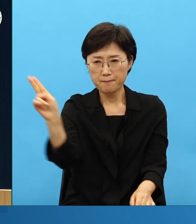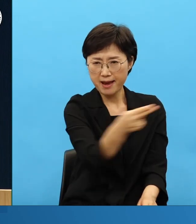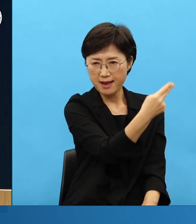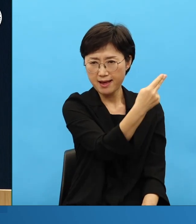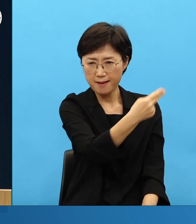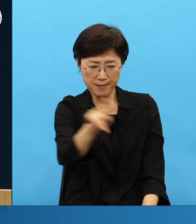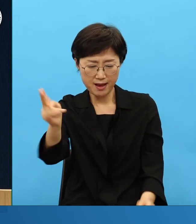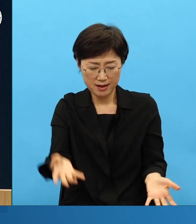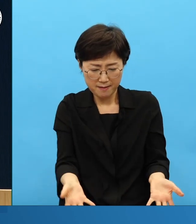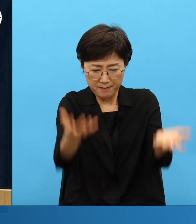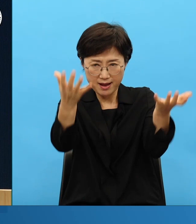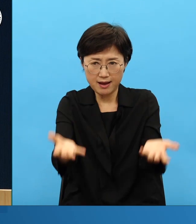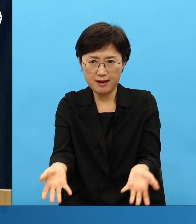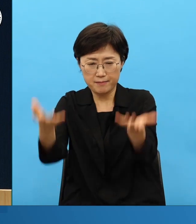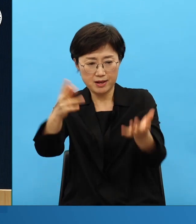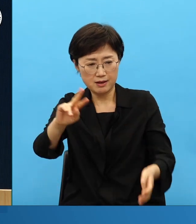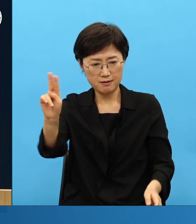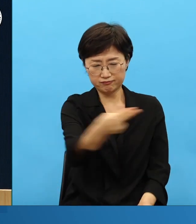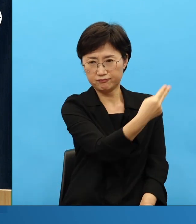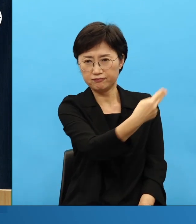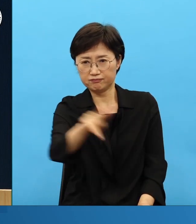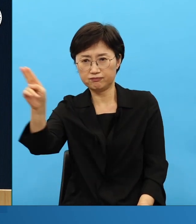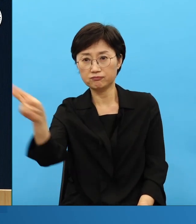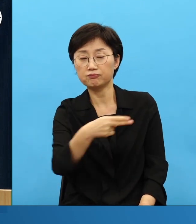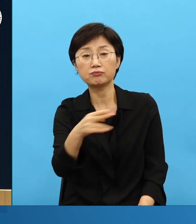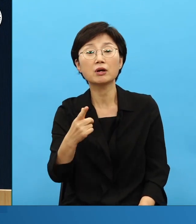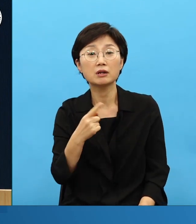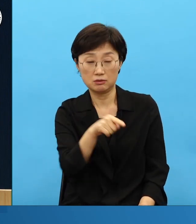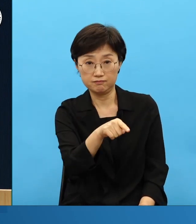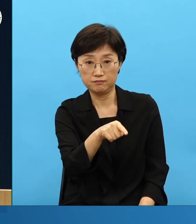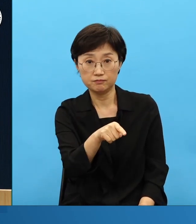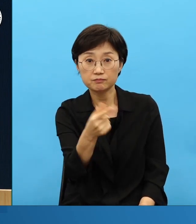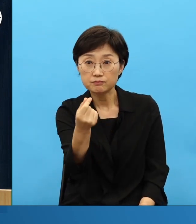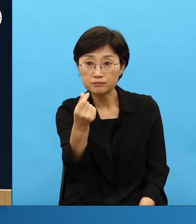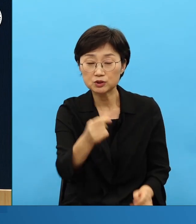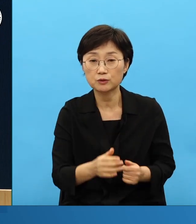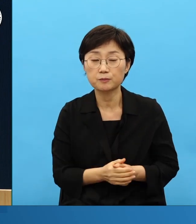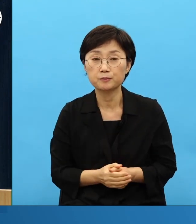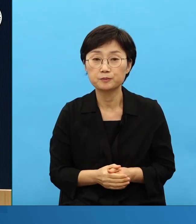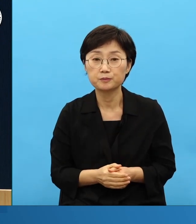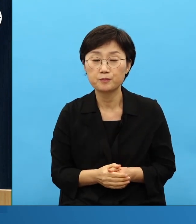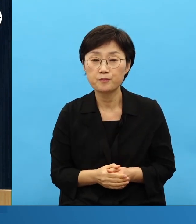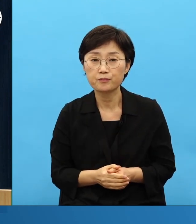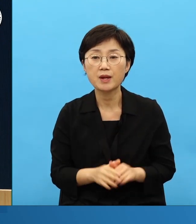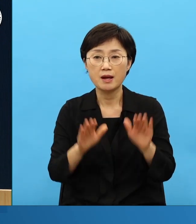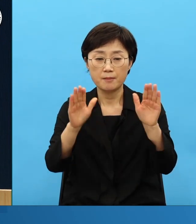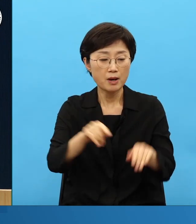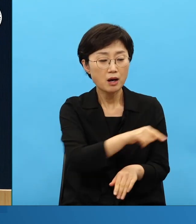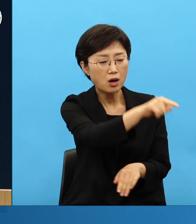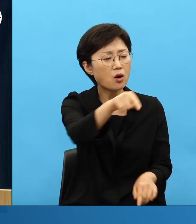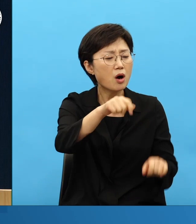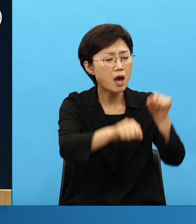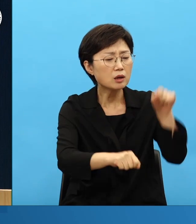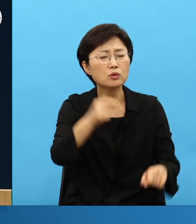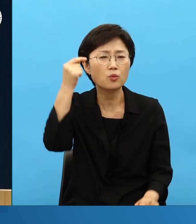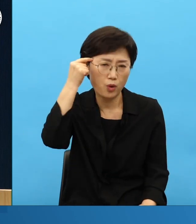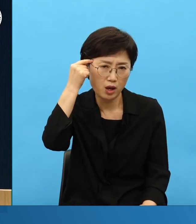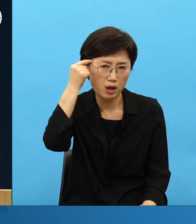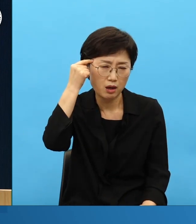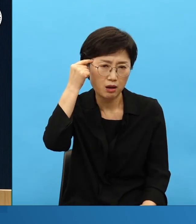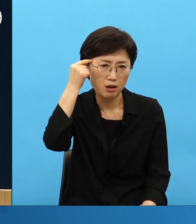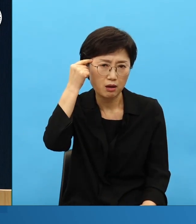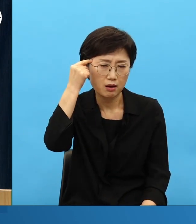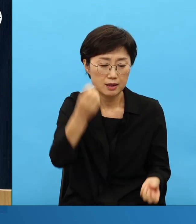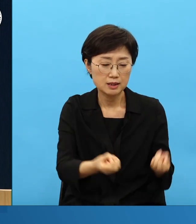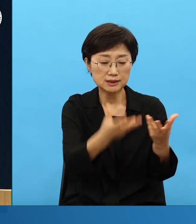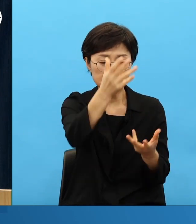this place of worship, the house of my father, into a den of robbers?" 그리스도와 복음에 대해서 전혀 알지 못하는 이